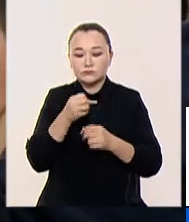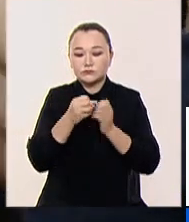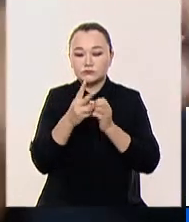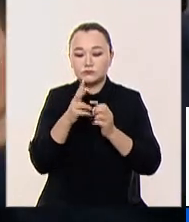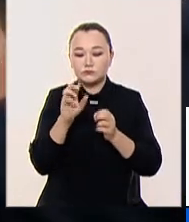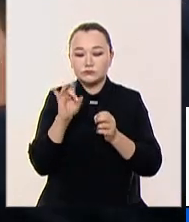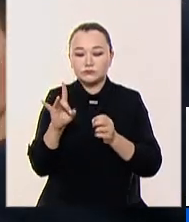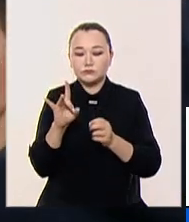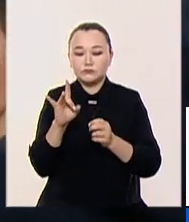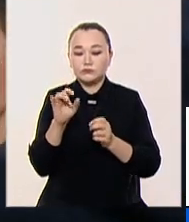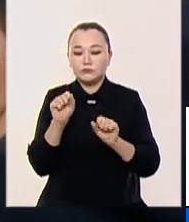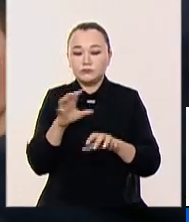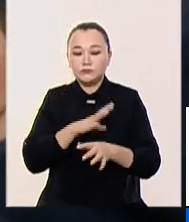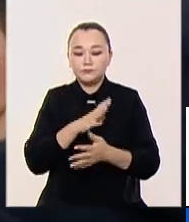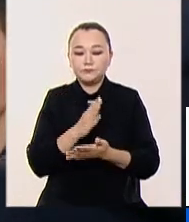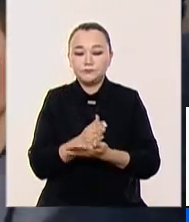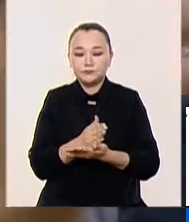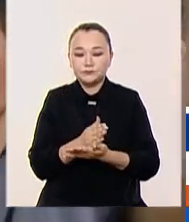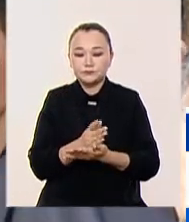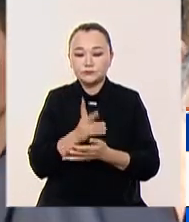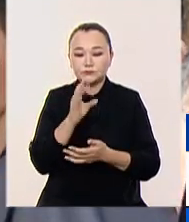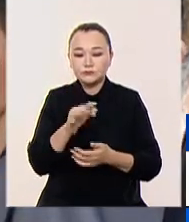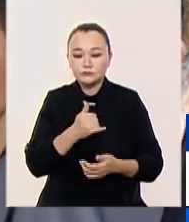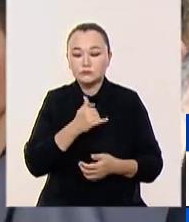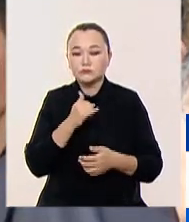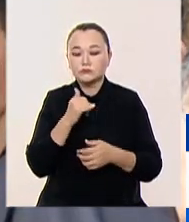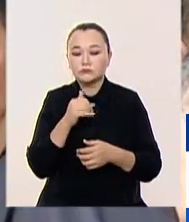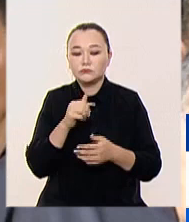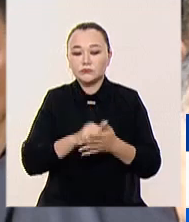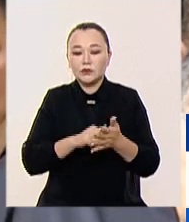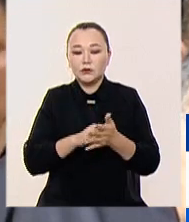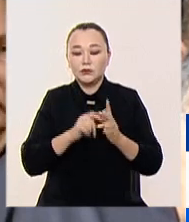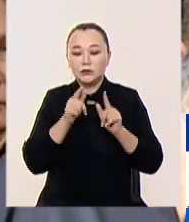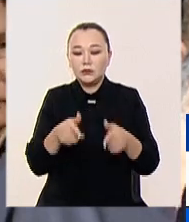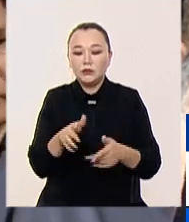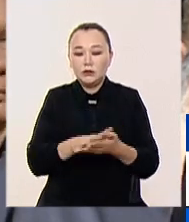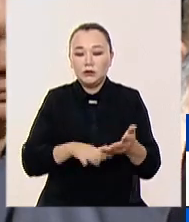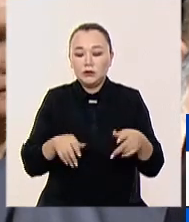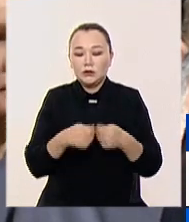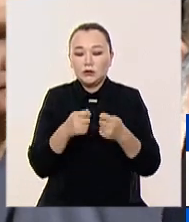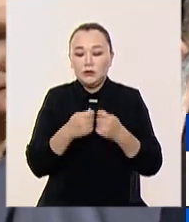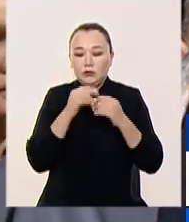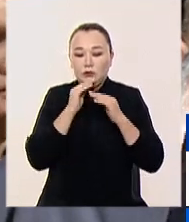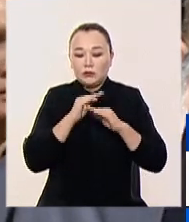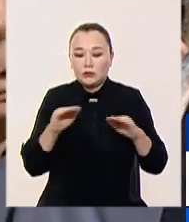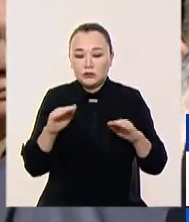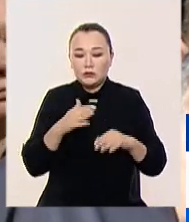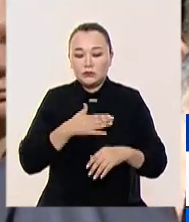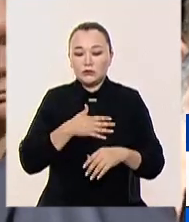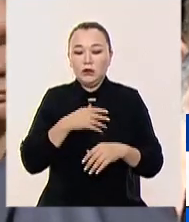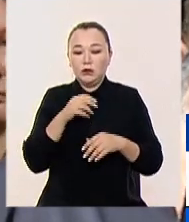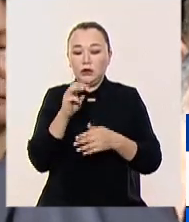баров, может выходить звук. Но на основании того, что поступает заявление о нарушении тишины, мой бар